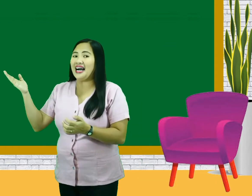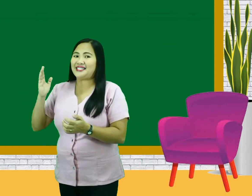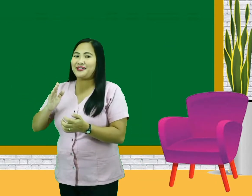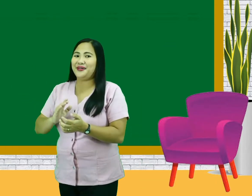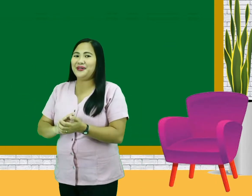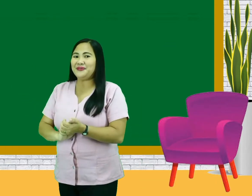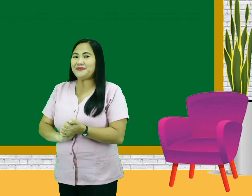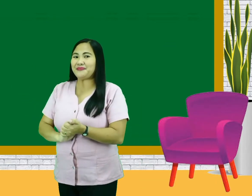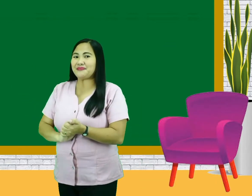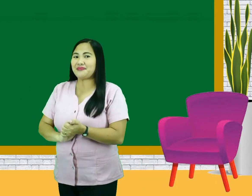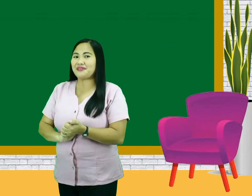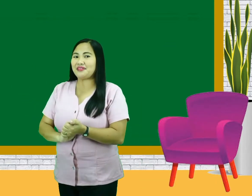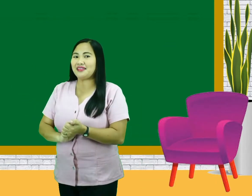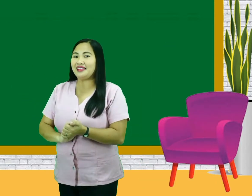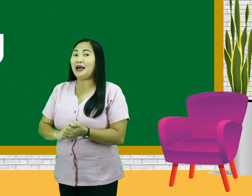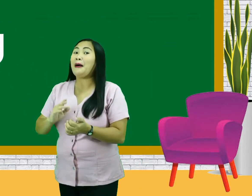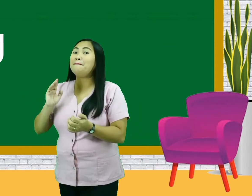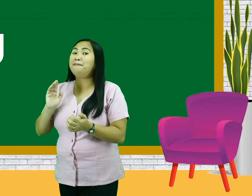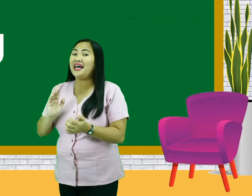Baso,